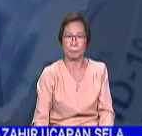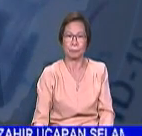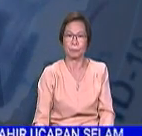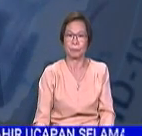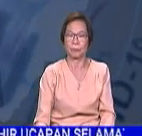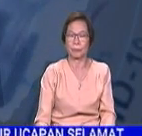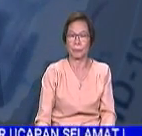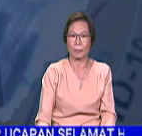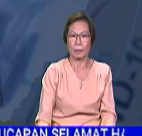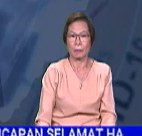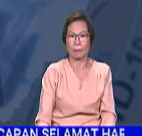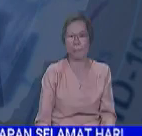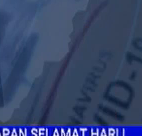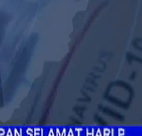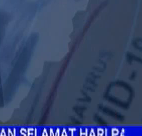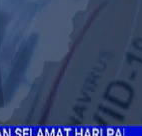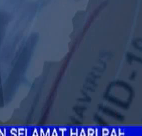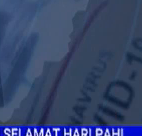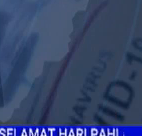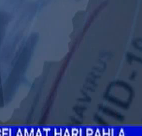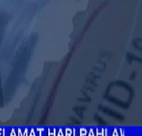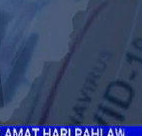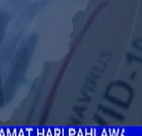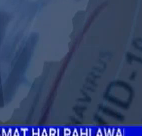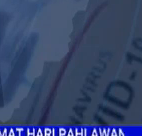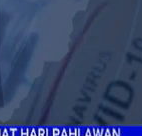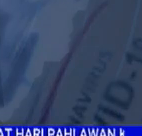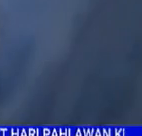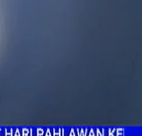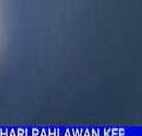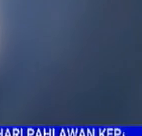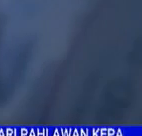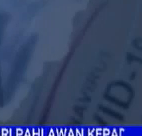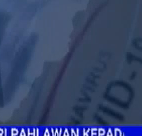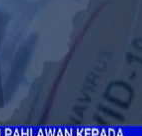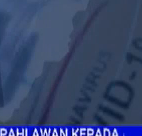Hai porno hai